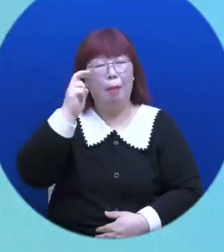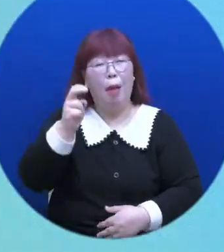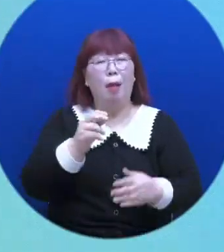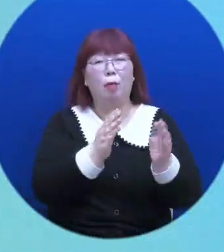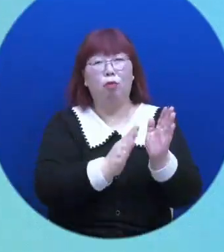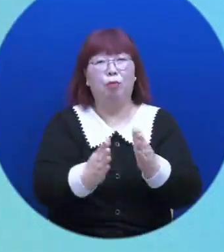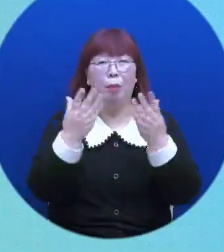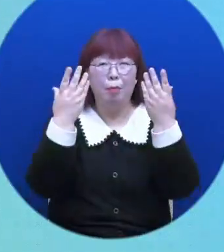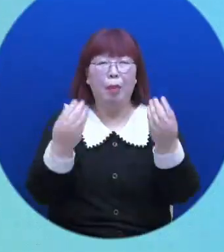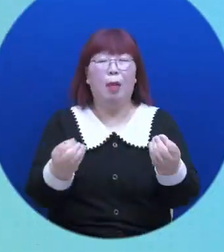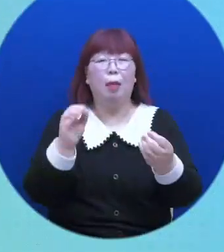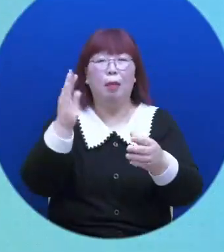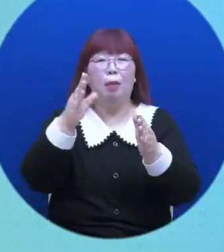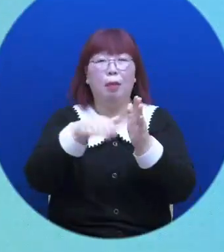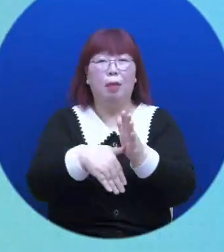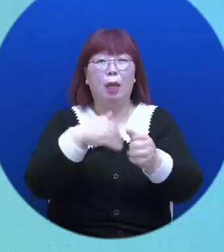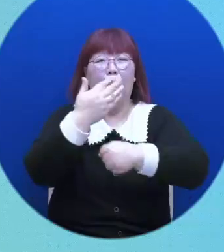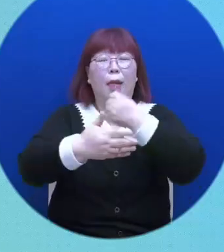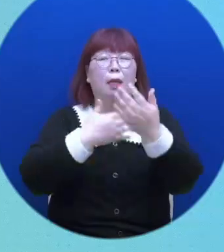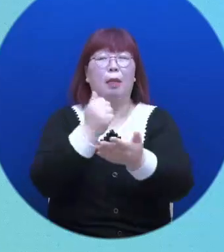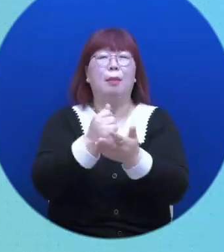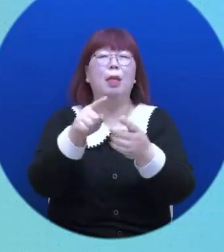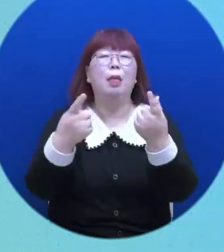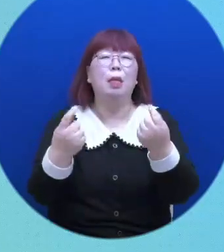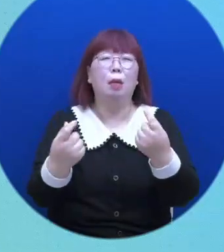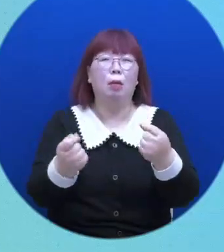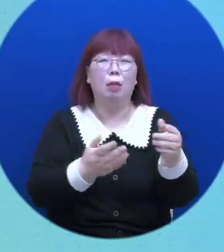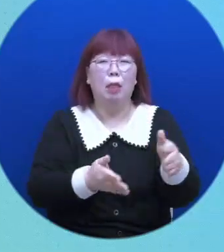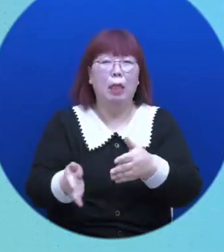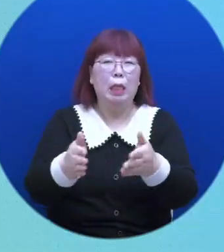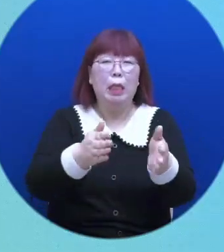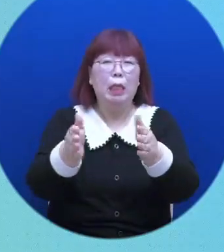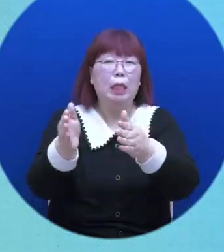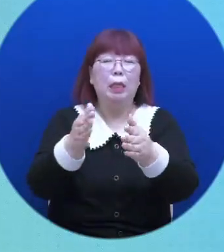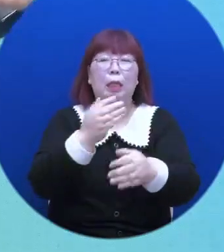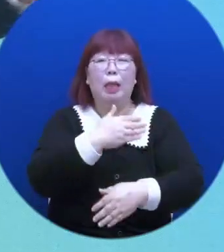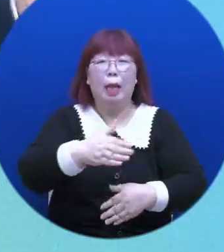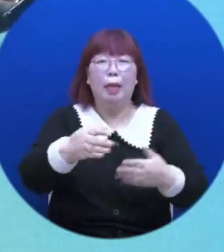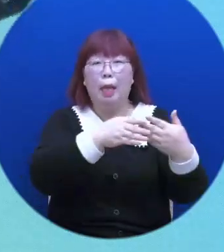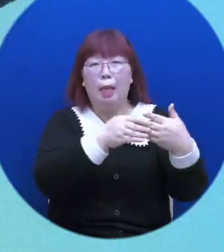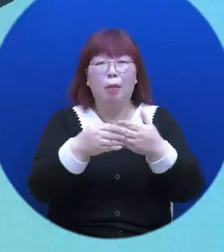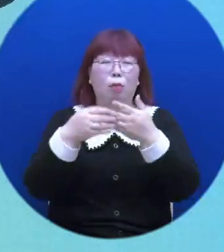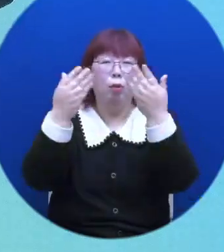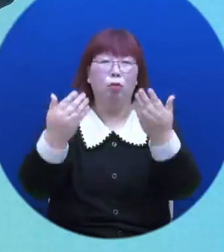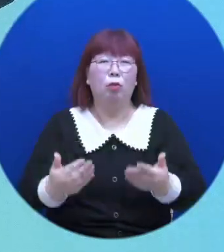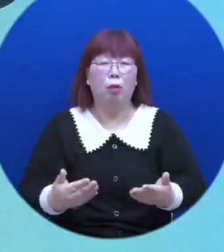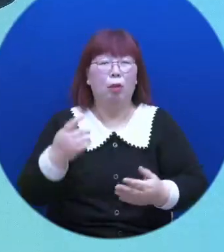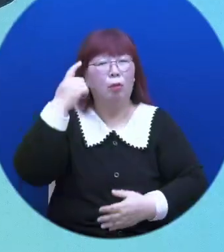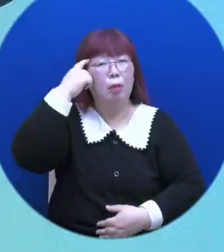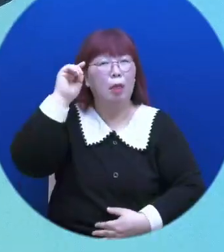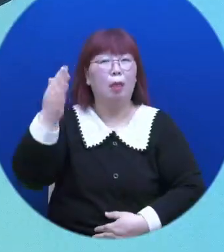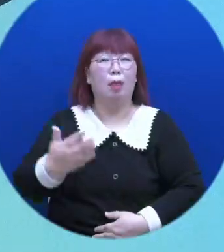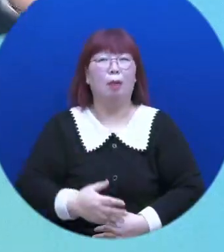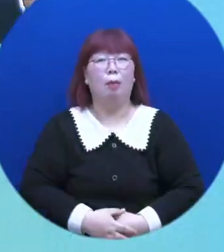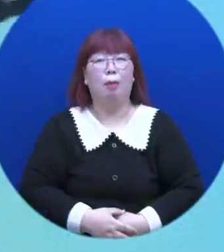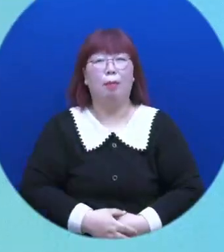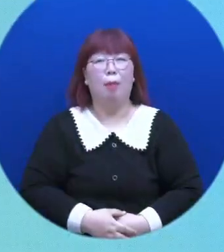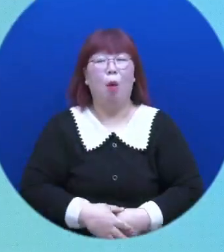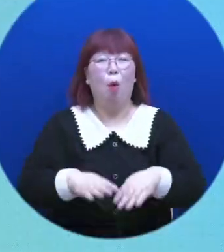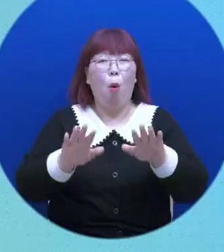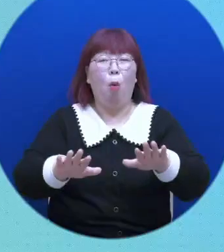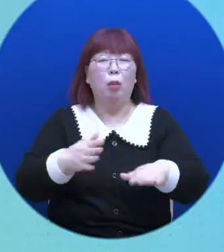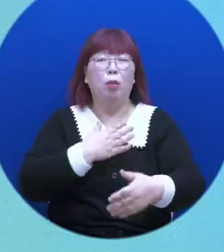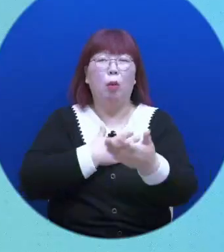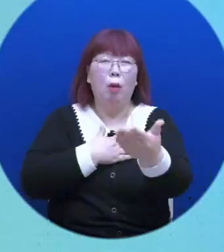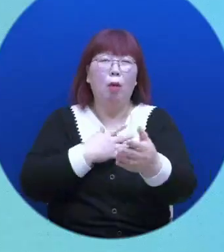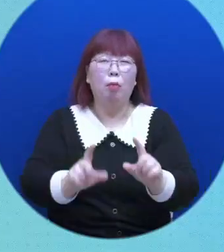그때 하나님께서 이 같은 길을 가도록 이끌어 주었나 보다. 이런 생각을 충분히 할 수 있잖아요. 오늘 저와